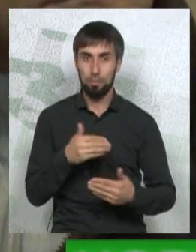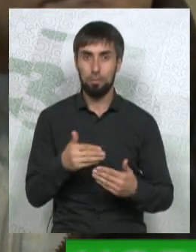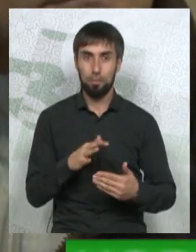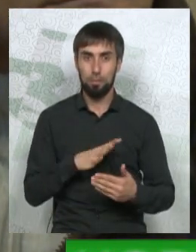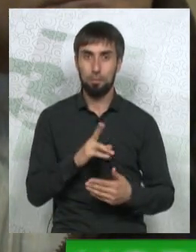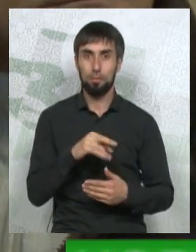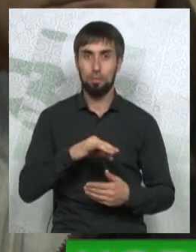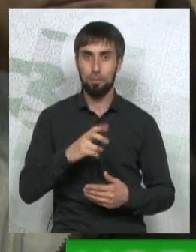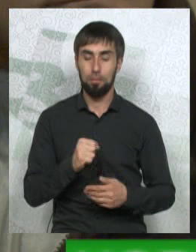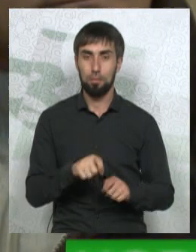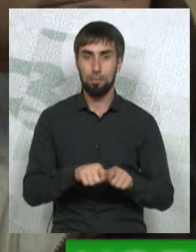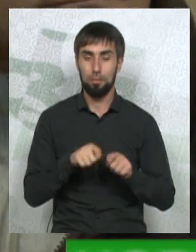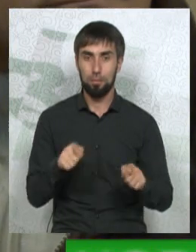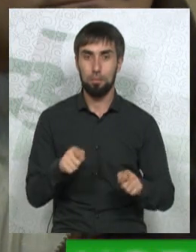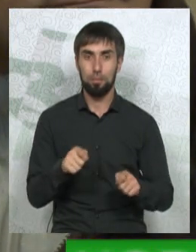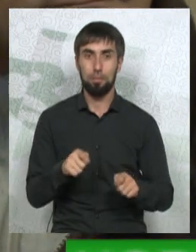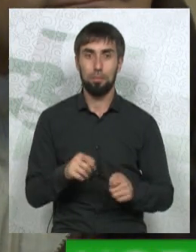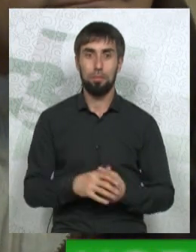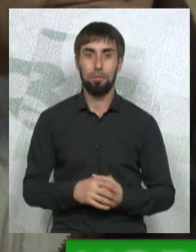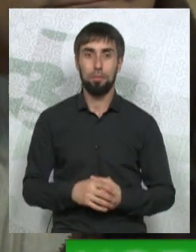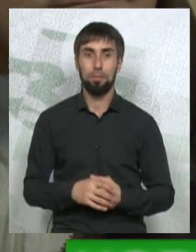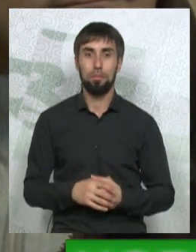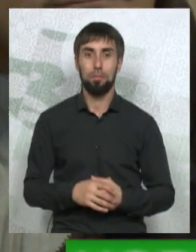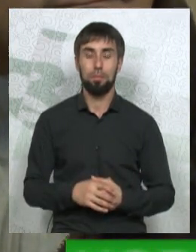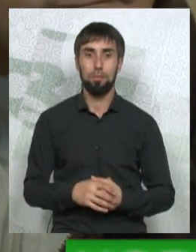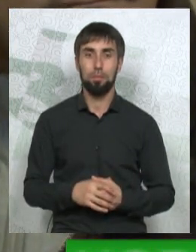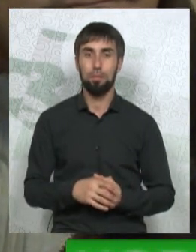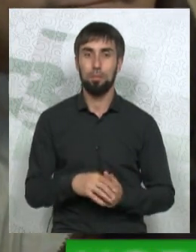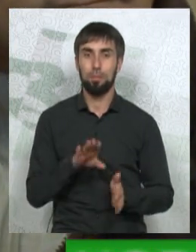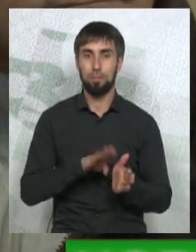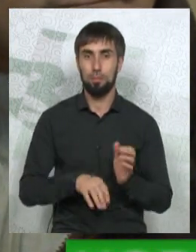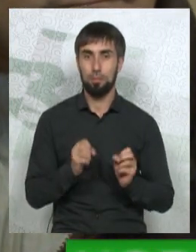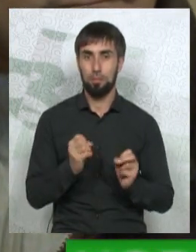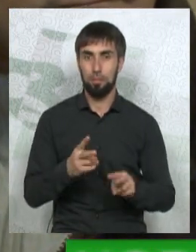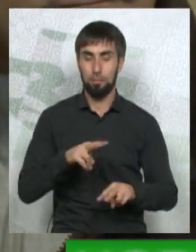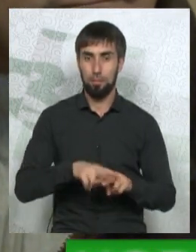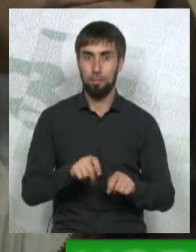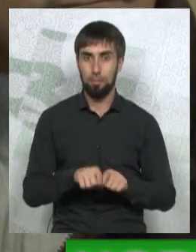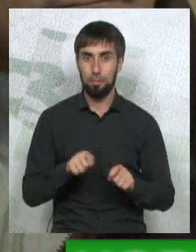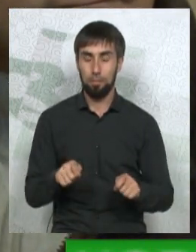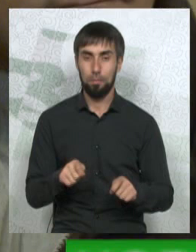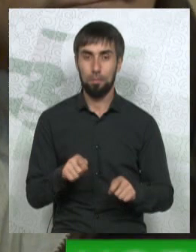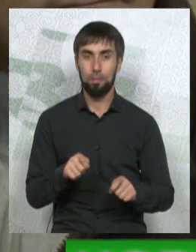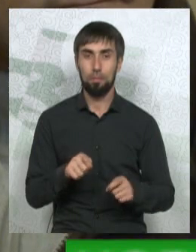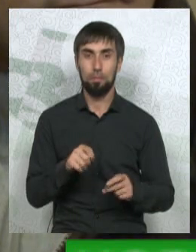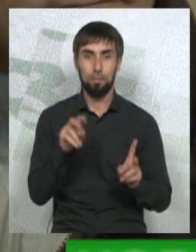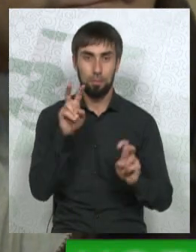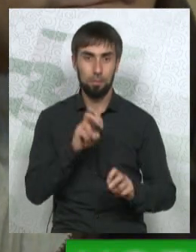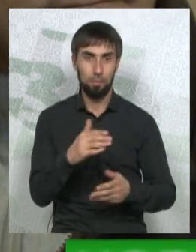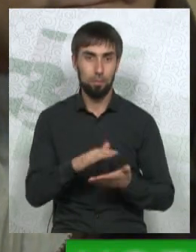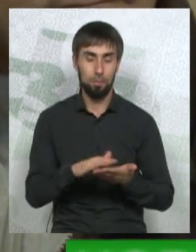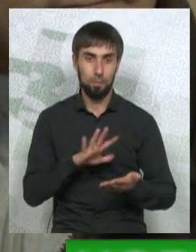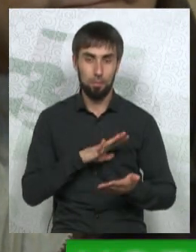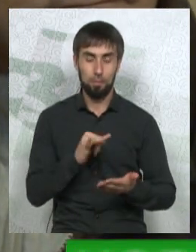продвижение колонны создать, без засадную местность создать. Прочесали, и как раз